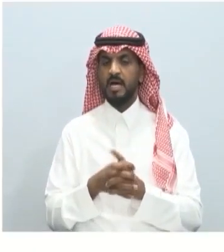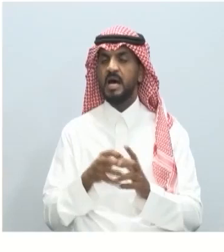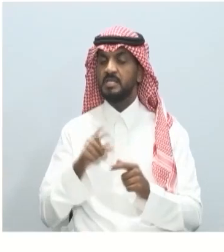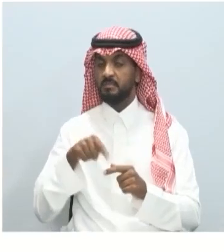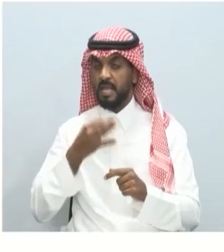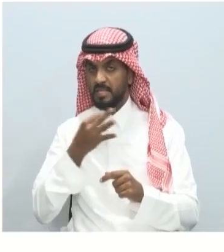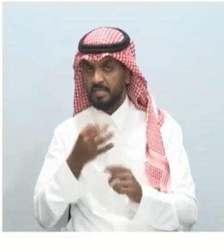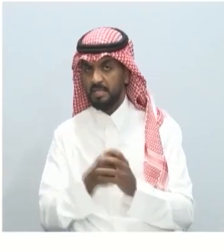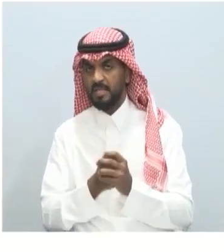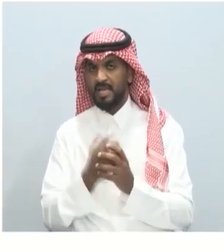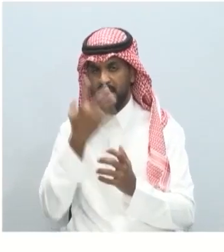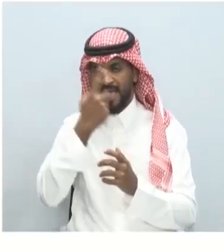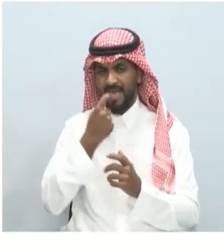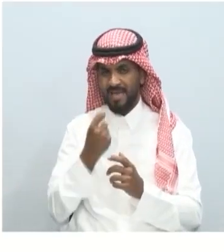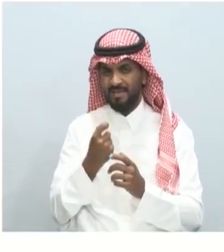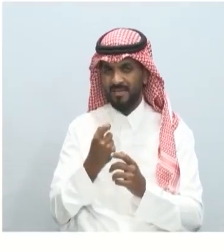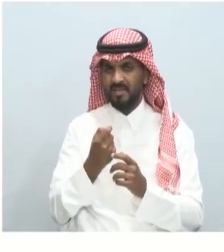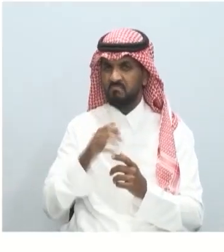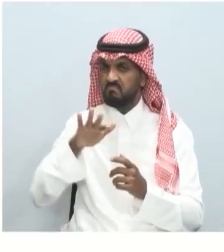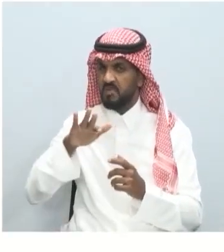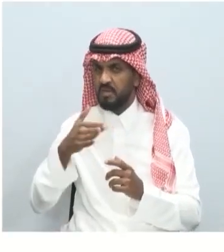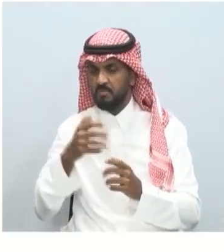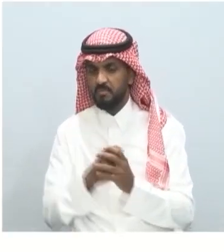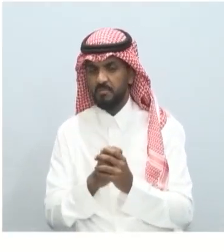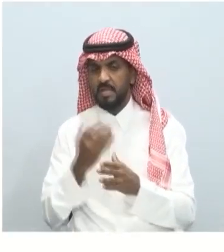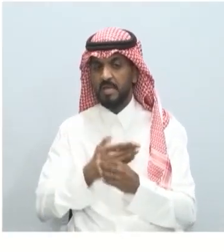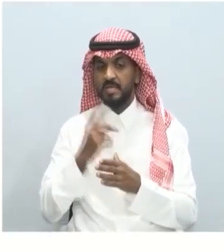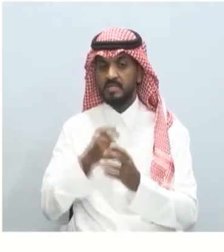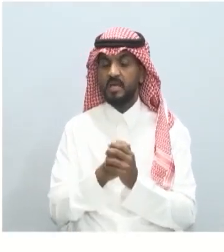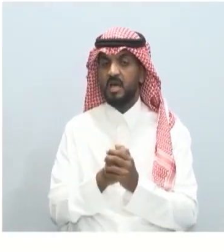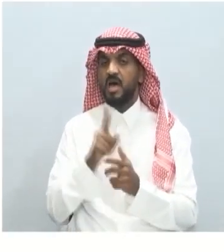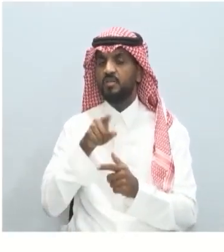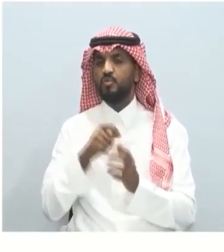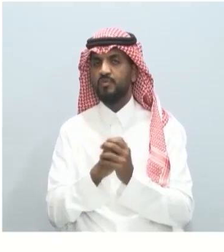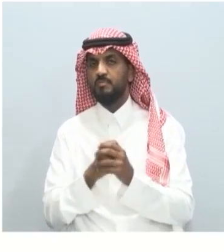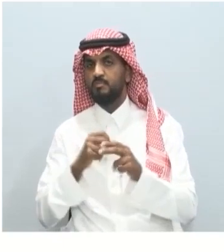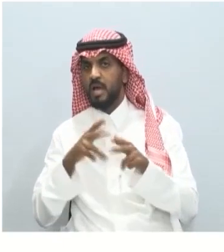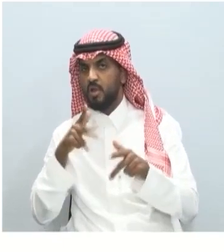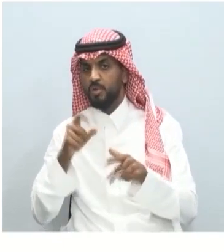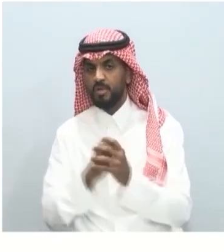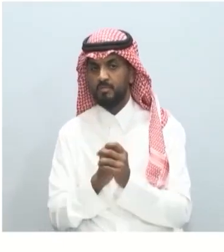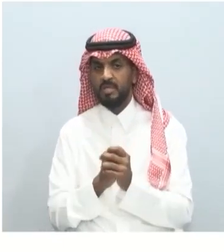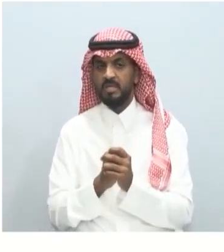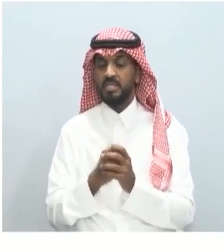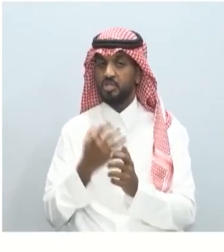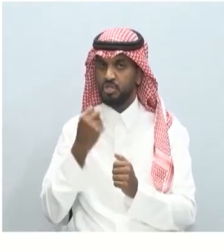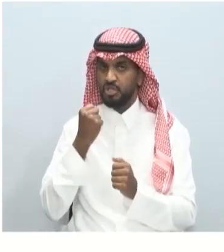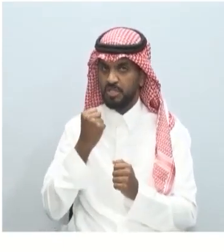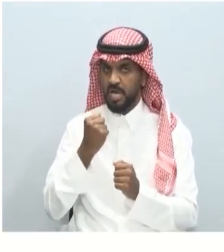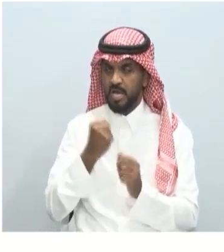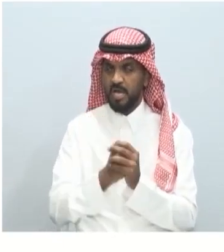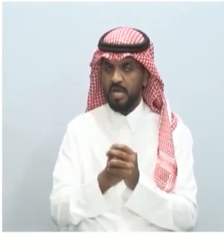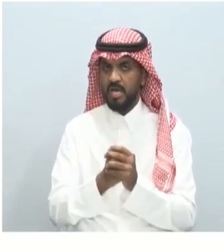اصبح الحديث عن الحياء غريبا لان الناس اخطاوا في فهم الحريه وتقدير معنى الشجاعه الادبيه